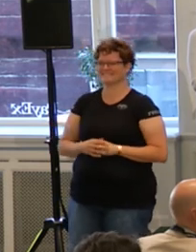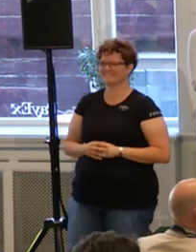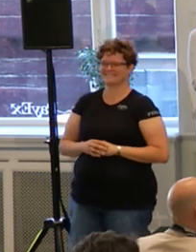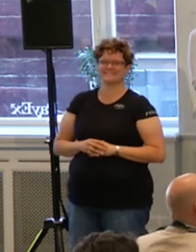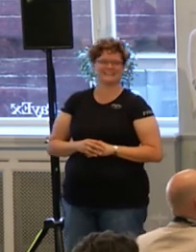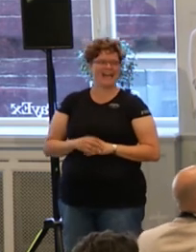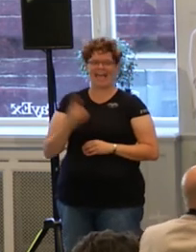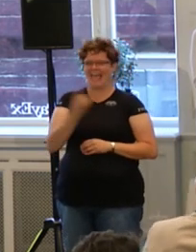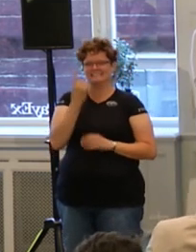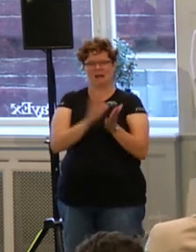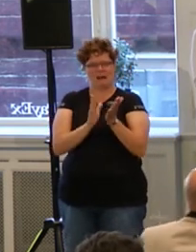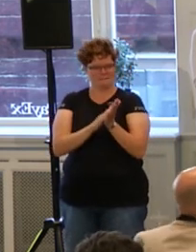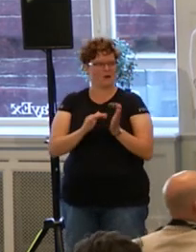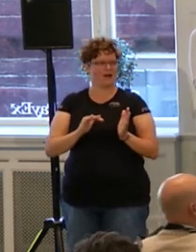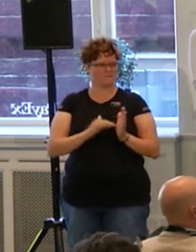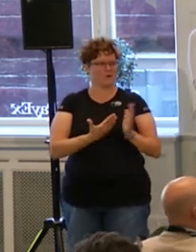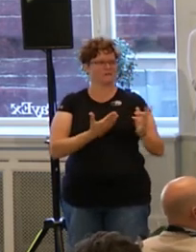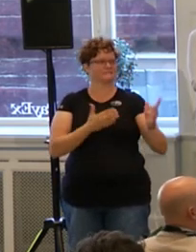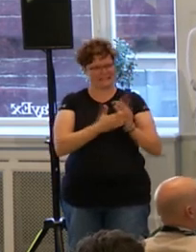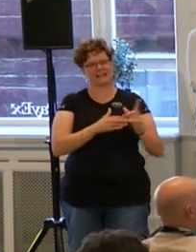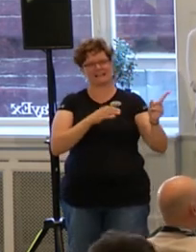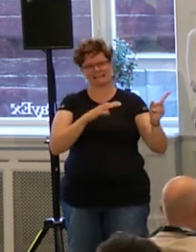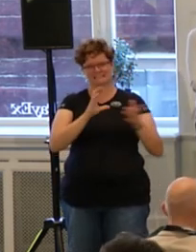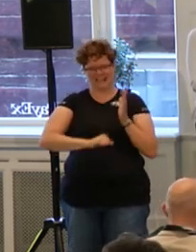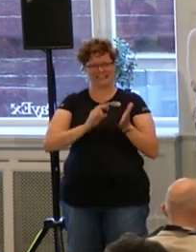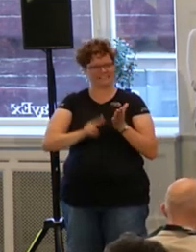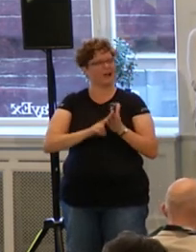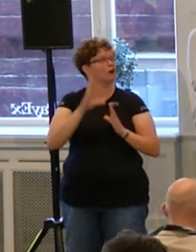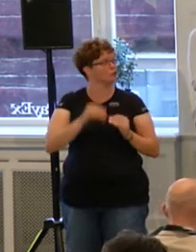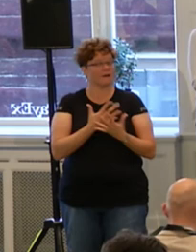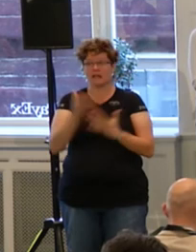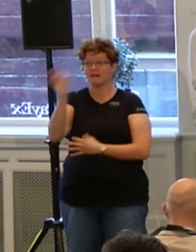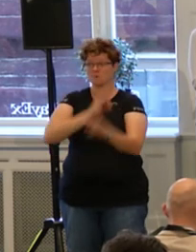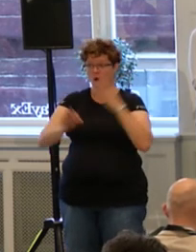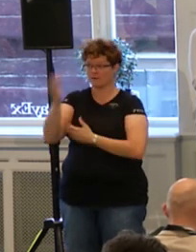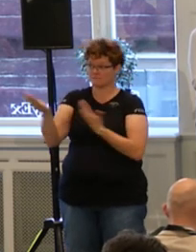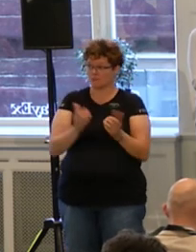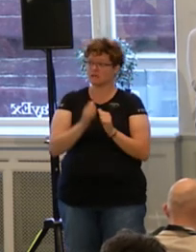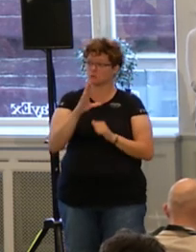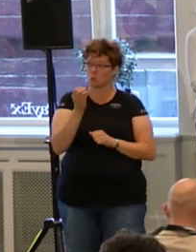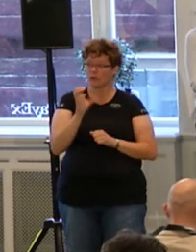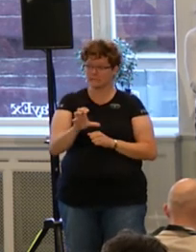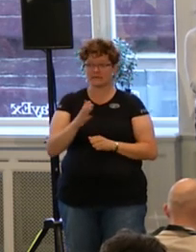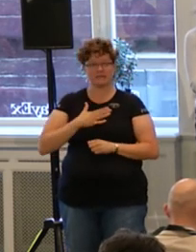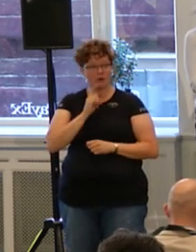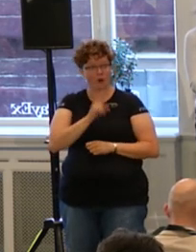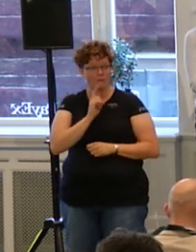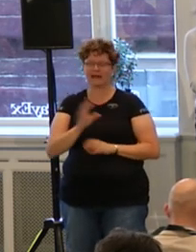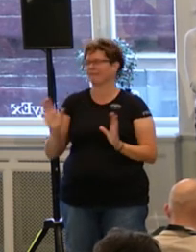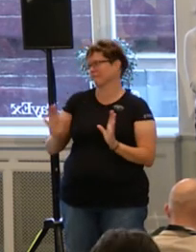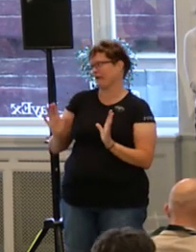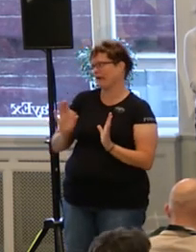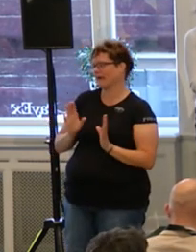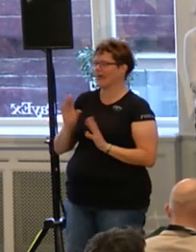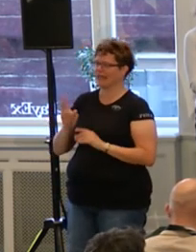Den ensamma applåden var till Pia Bergman från Skatteverket. Är det fler frågor så välkomna, men Jonas, vill du kommentera det här? Nej, men